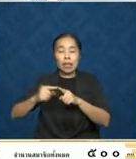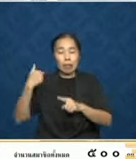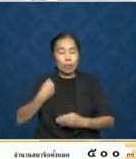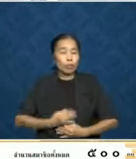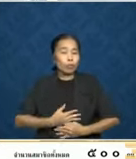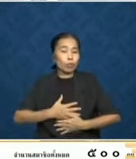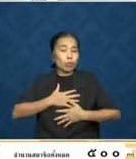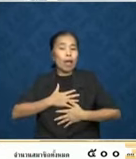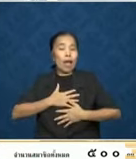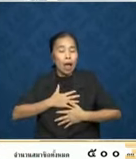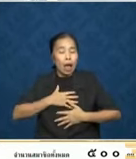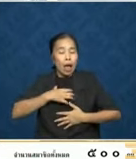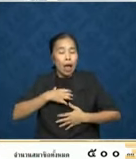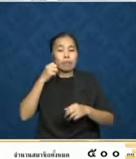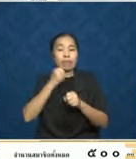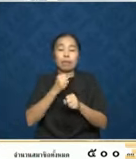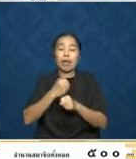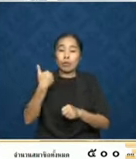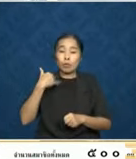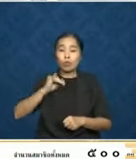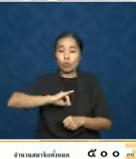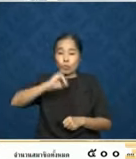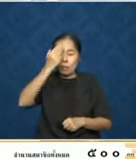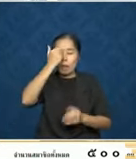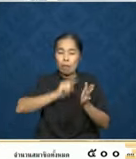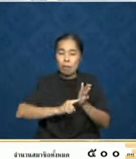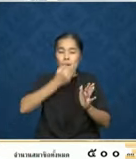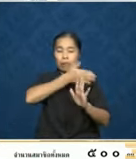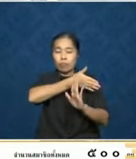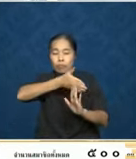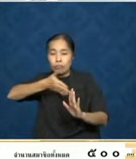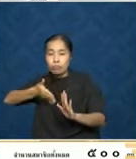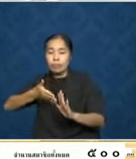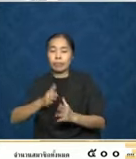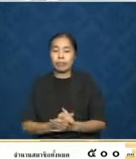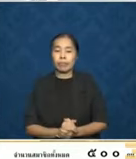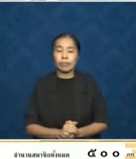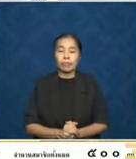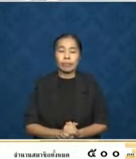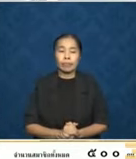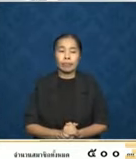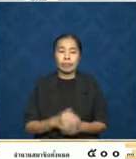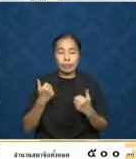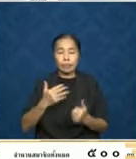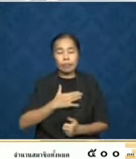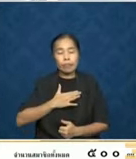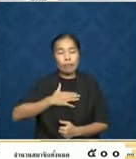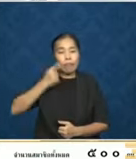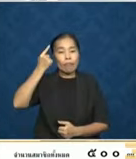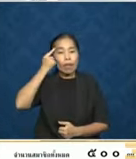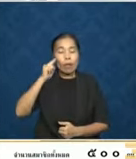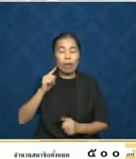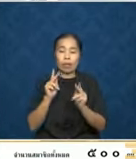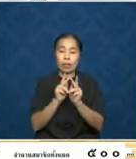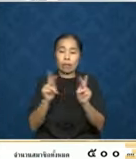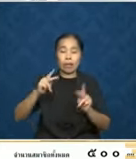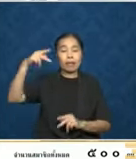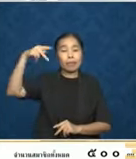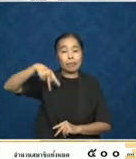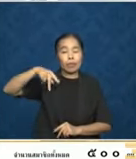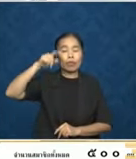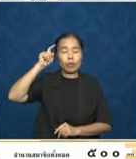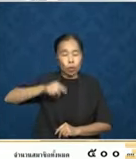จและจะมีส่วนร่วมในกระบวนการตั้งแต่ต้นทางได้อย่างไรครับอันนี้เป็นเรื่องที่ผมคิดว่ากรรมธิการจะต้